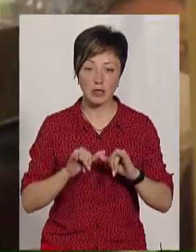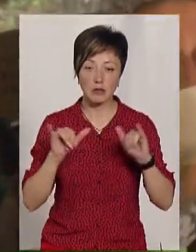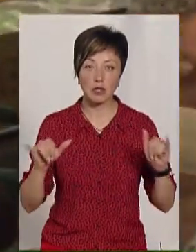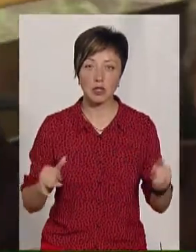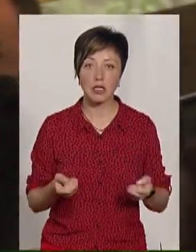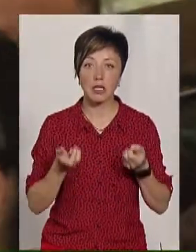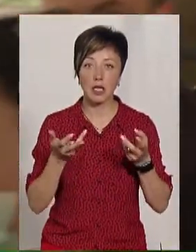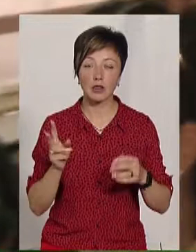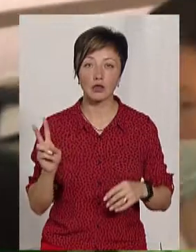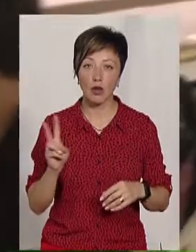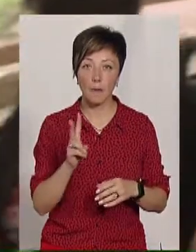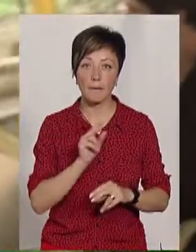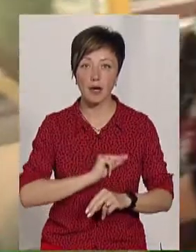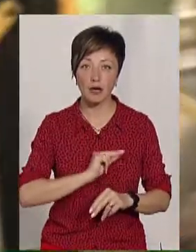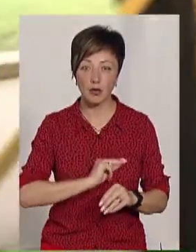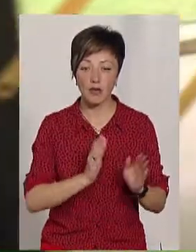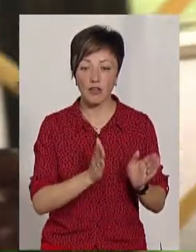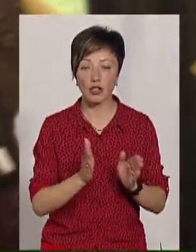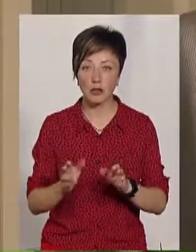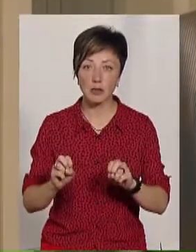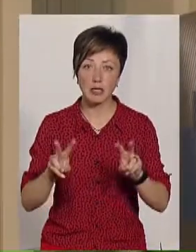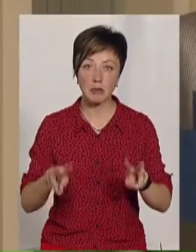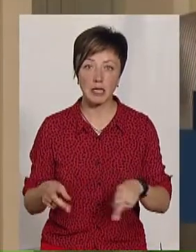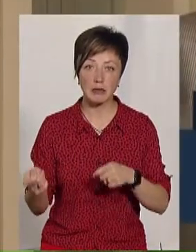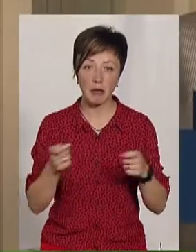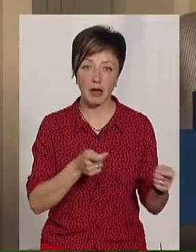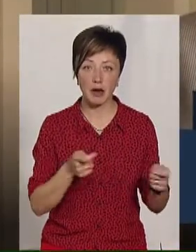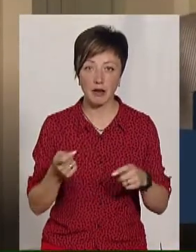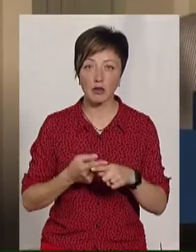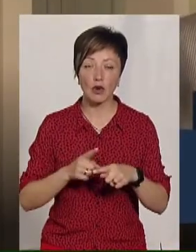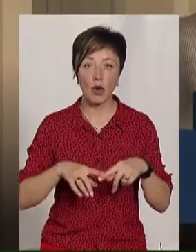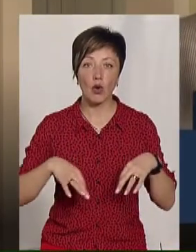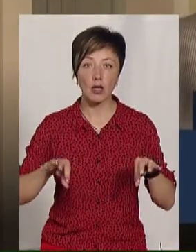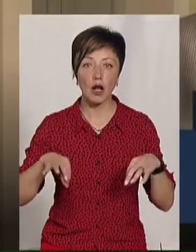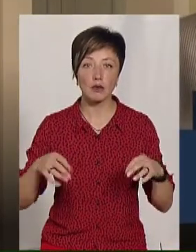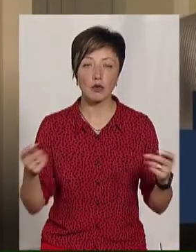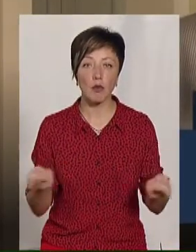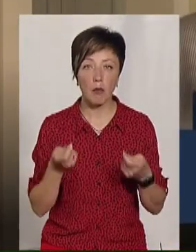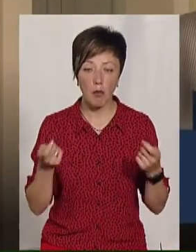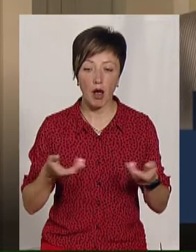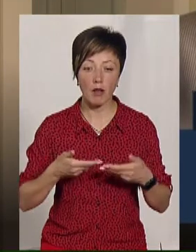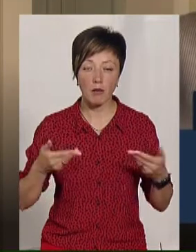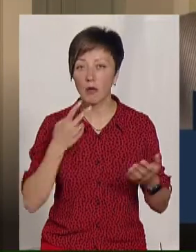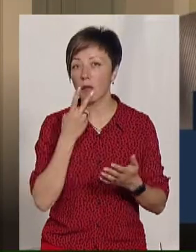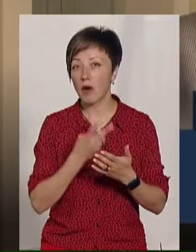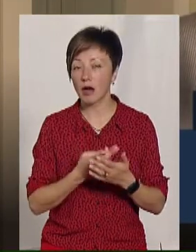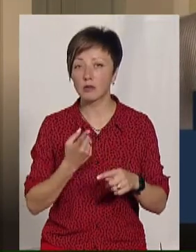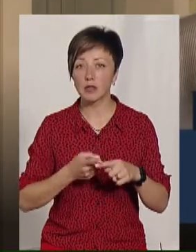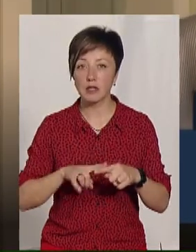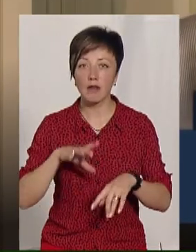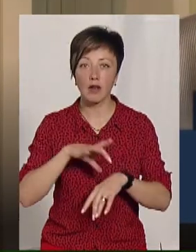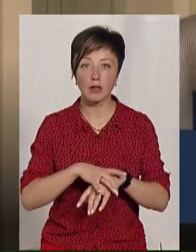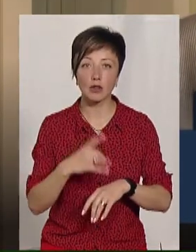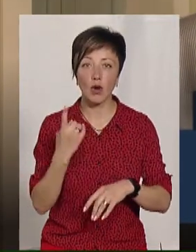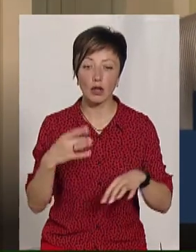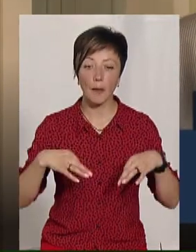кількість тролейбусів, які працюють у режимі спецперевезень. Звичайно, що цього транспорту мало. Ми вже бачимо, що це фактично одна